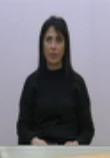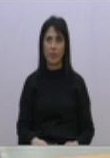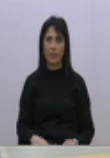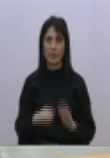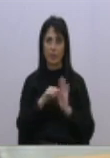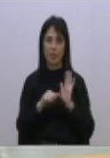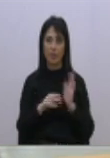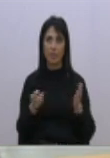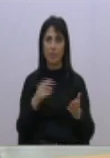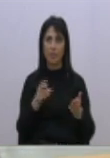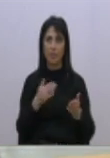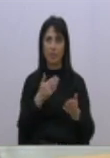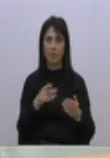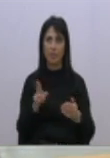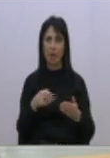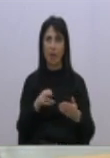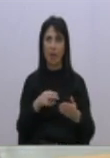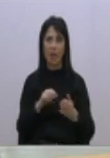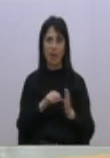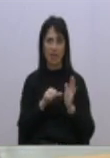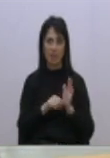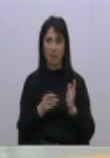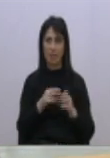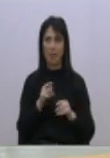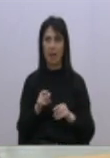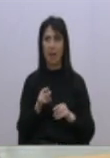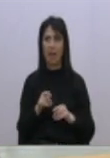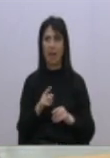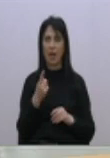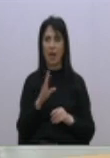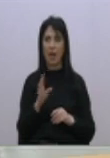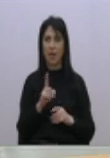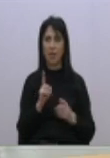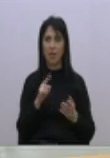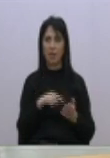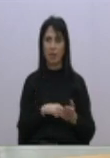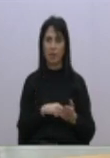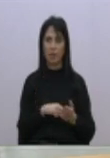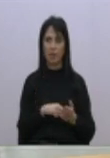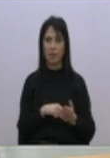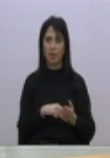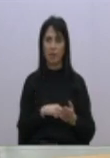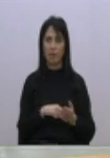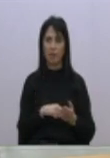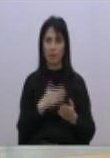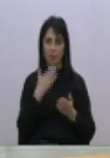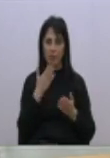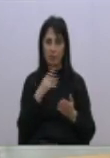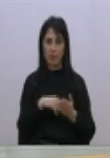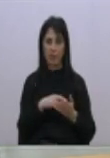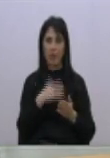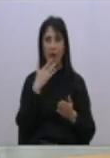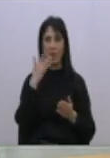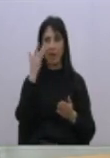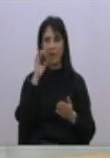16 გვარდიანი არის თქვენი ანგარიში და აქ არაერთხელ შეხვდება ამის სამკითხავი